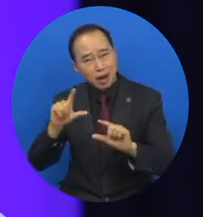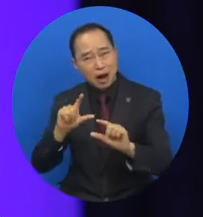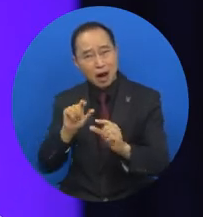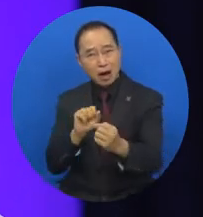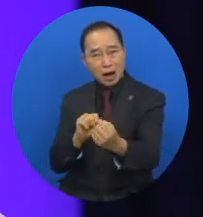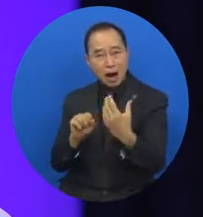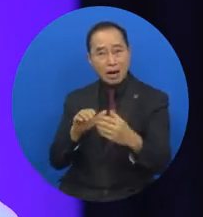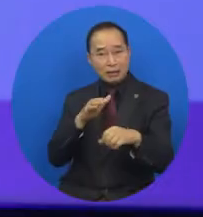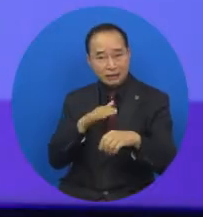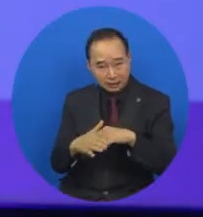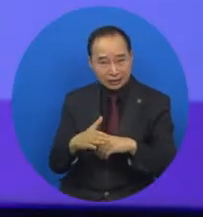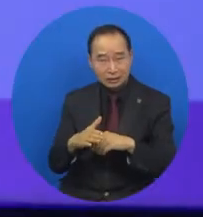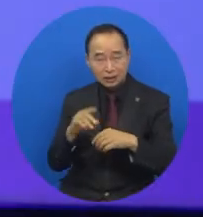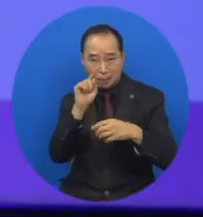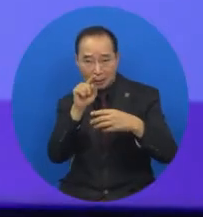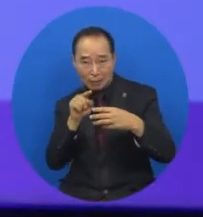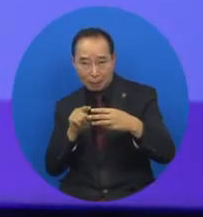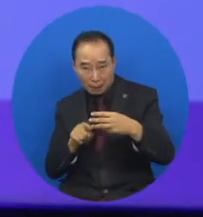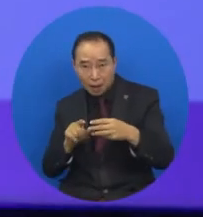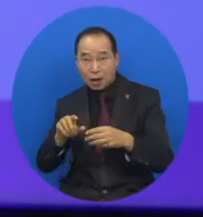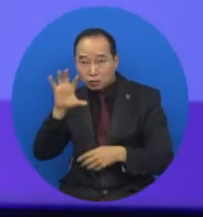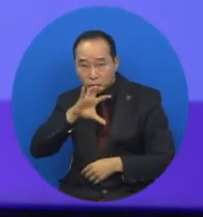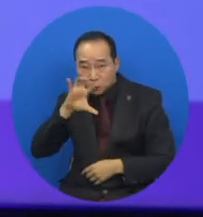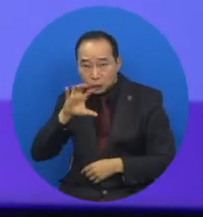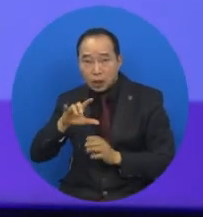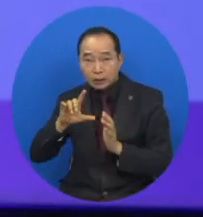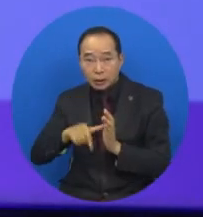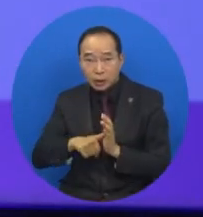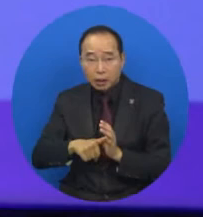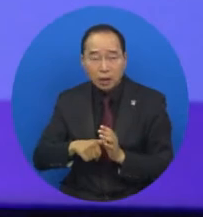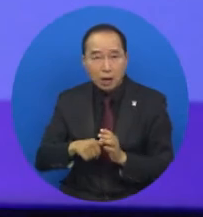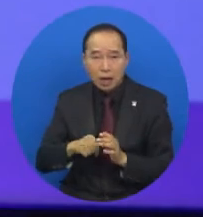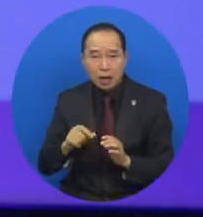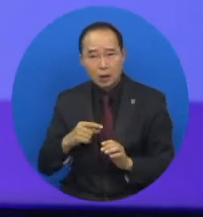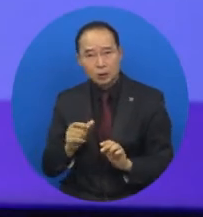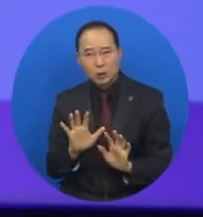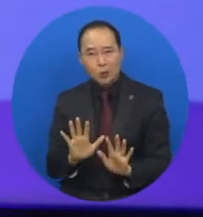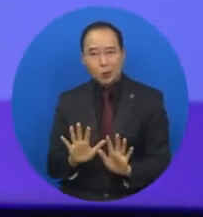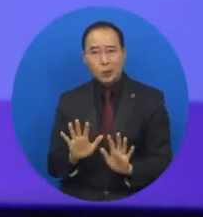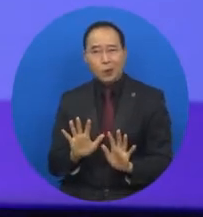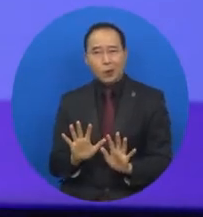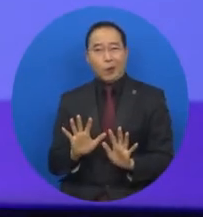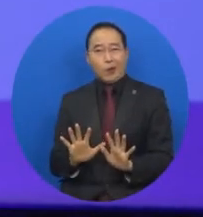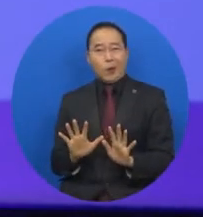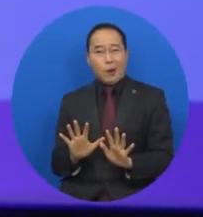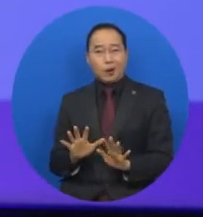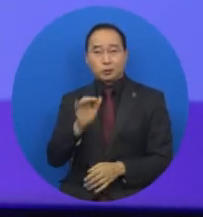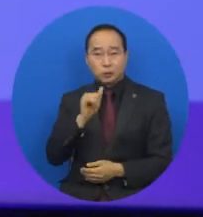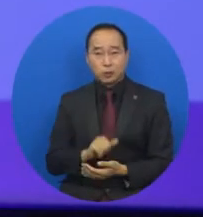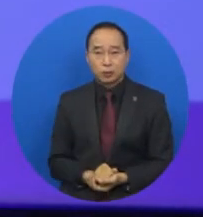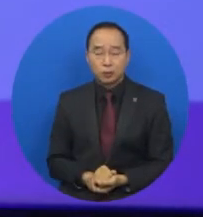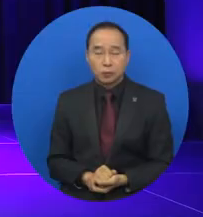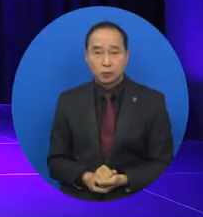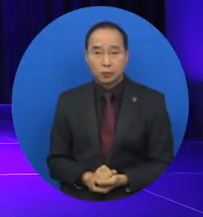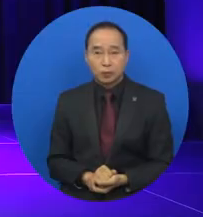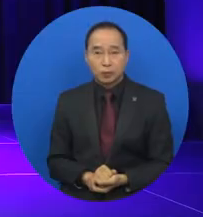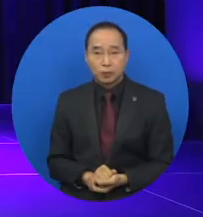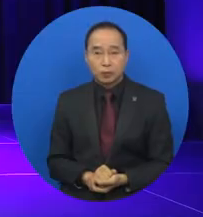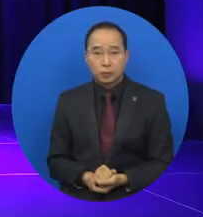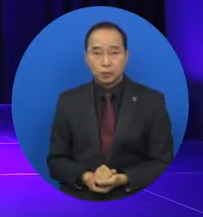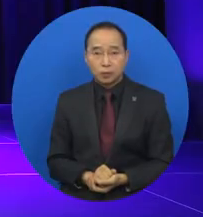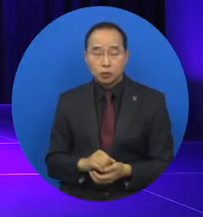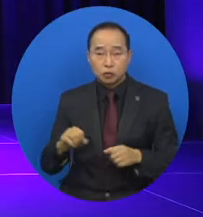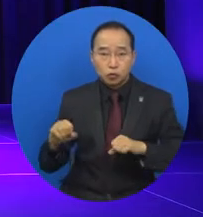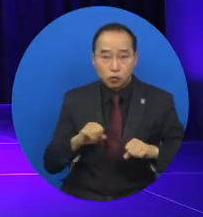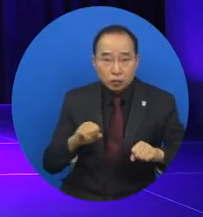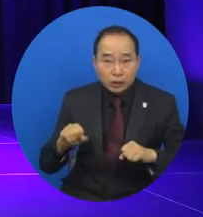이 과정들을 훈련해 가는 과정에서 저는 무한한 저항들을 만났습니다.